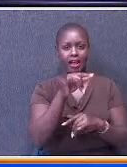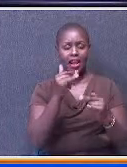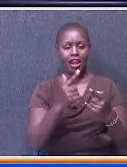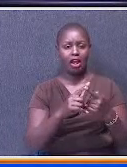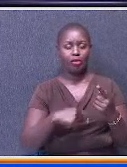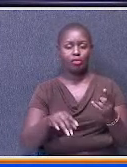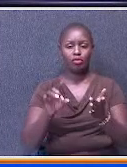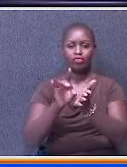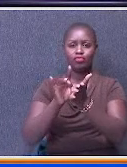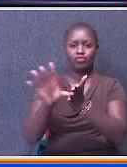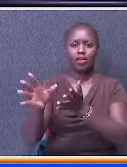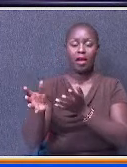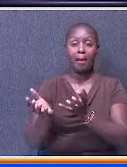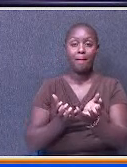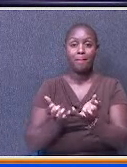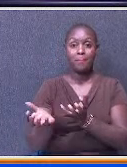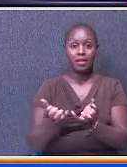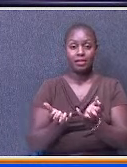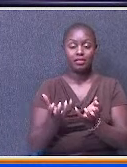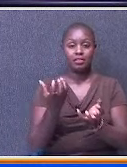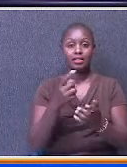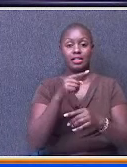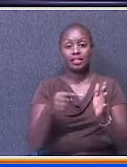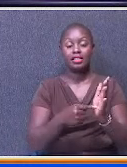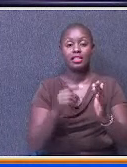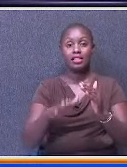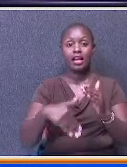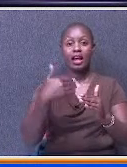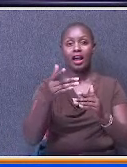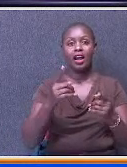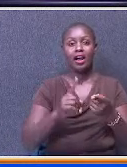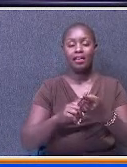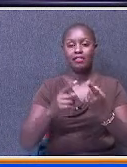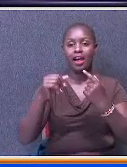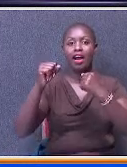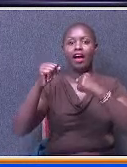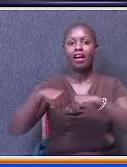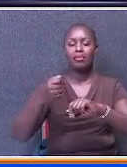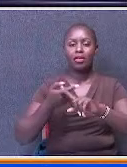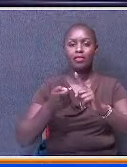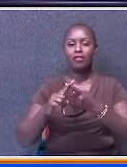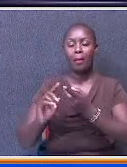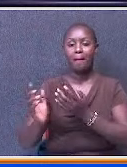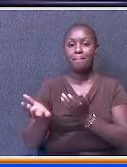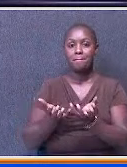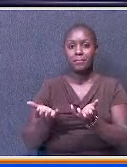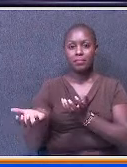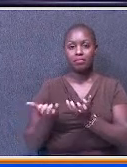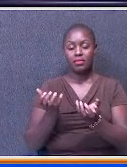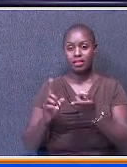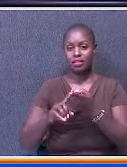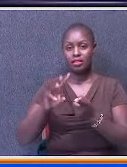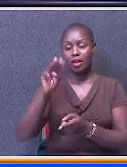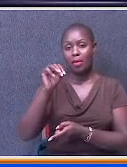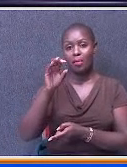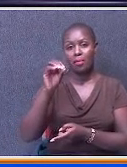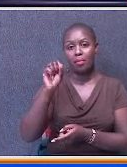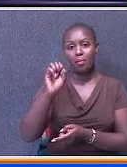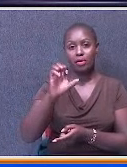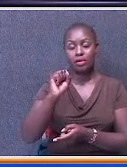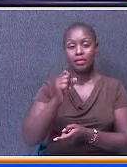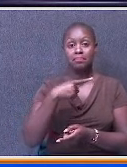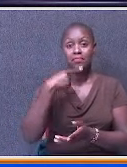kutupilia mbali biashara hiyo. Hii ni baada ya kauli ya waziri wa biashara Moses Kuria alipodokeza